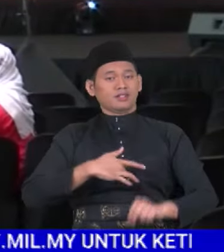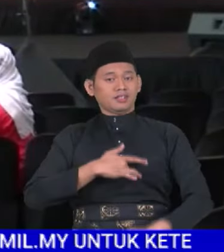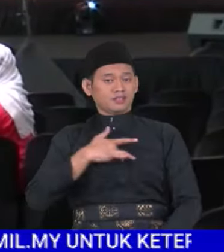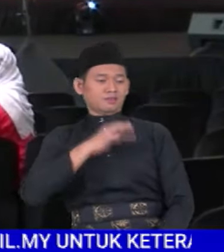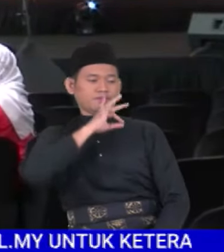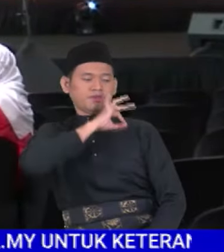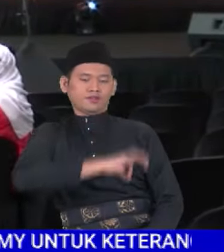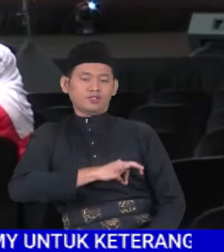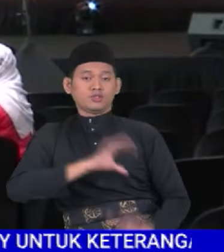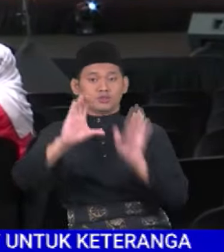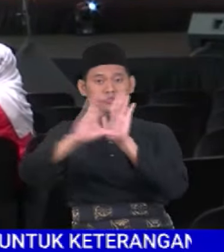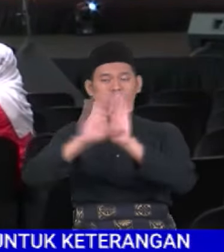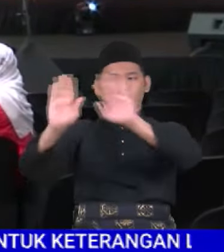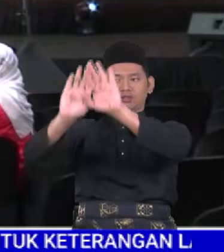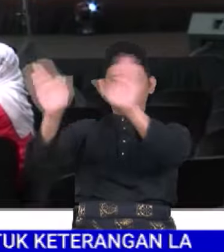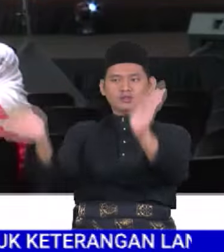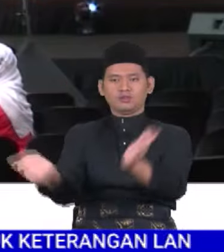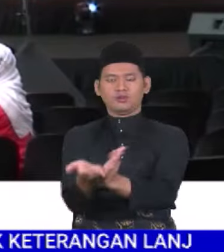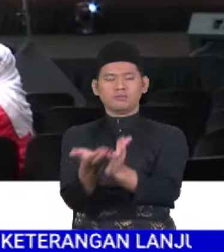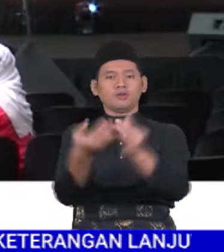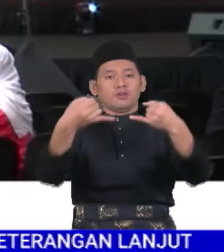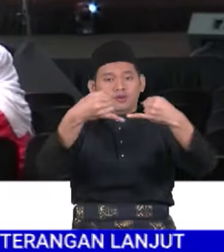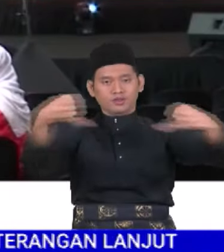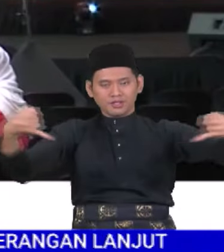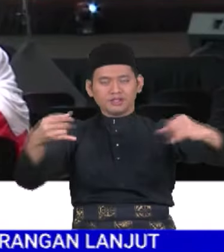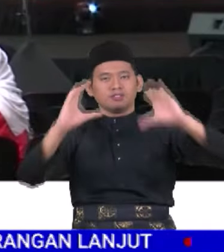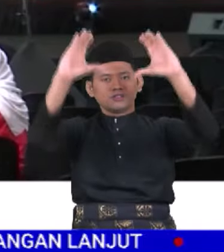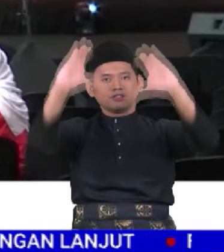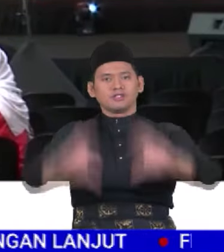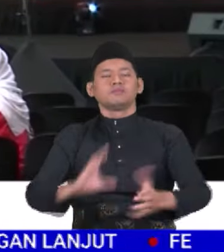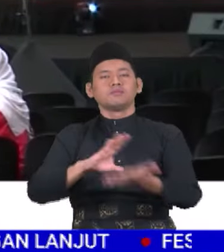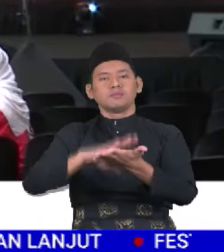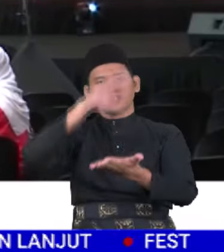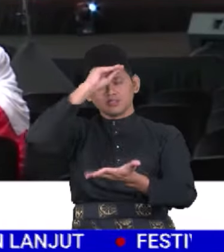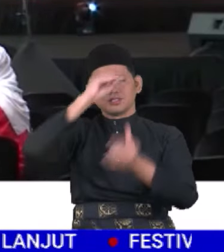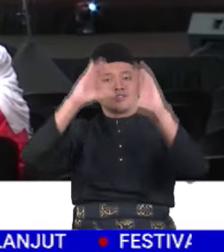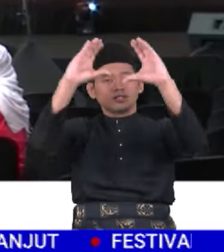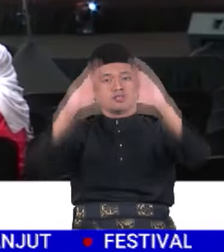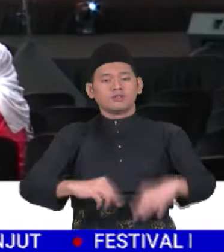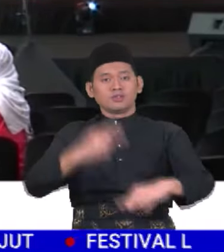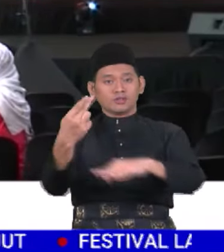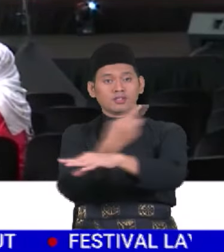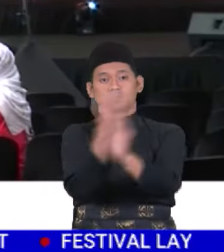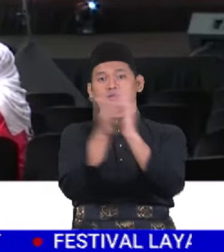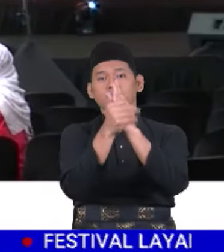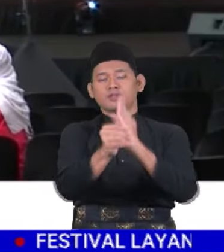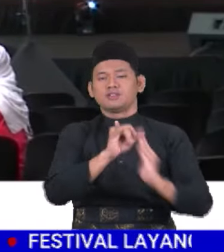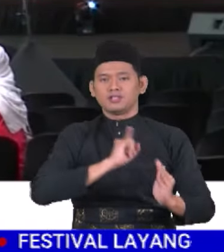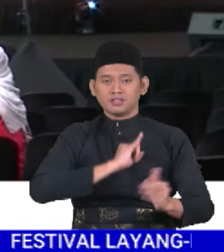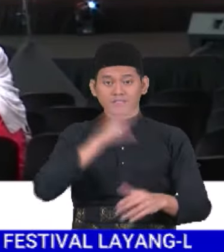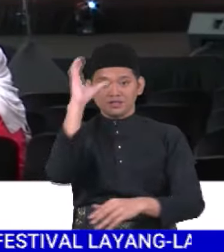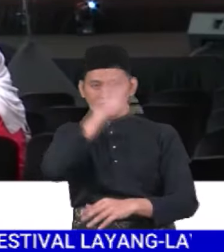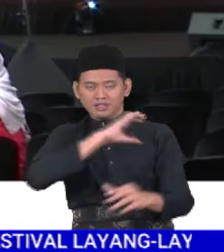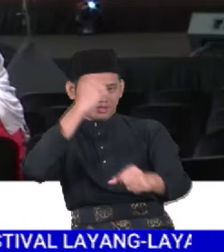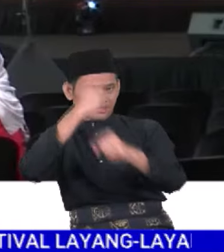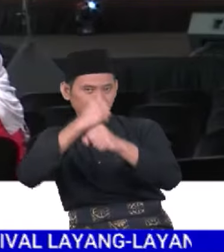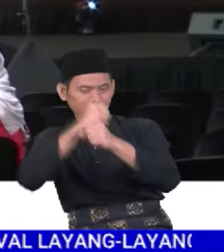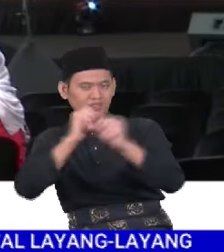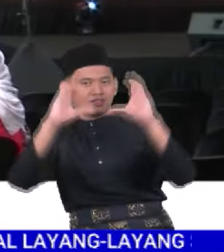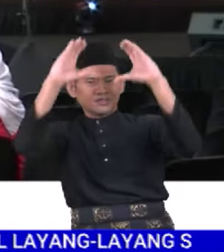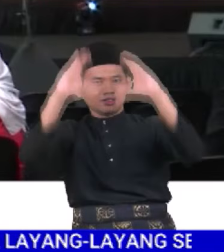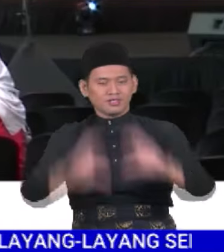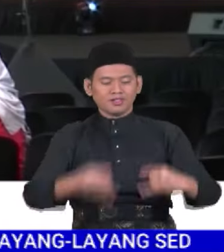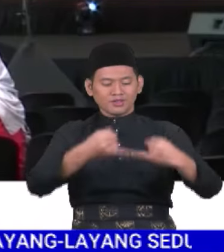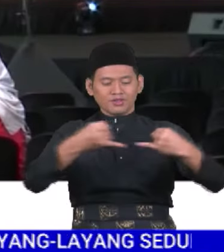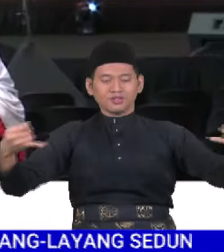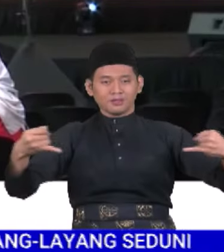iaitu program GLOW, Global Online Workforce. So dari situ saya belajar cara macam mana nak gunakan skill yang saya ada untuk cari kerja secara online, which is saya